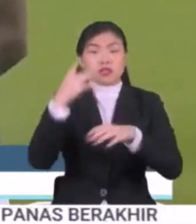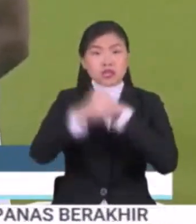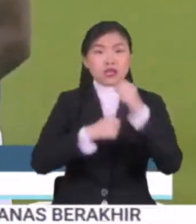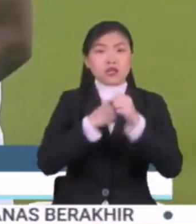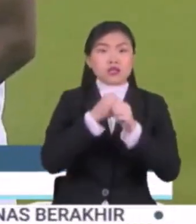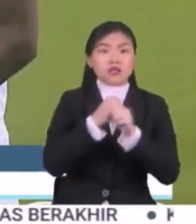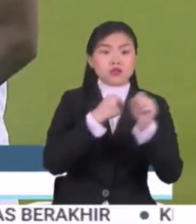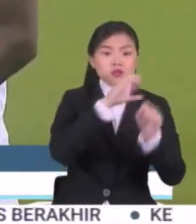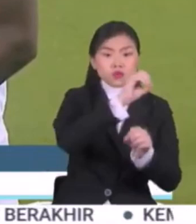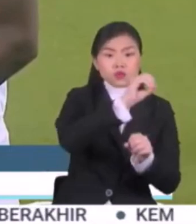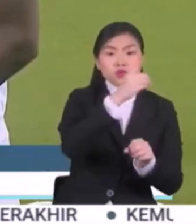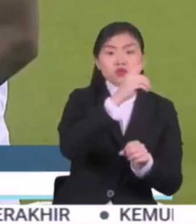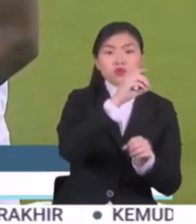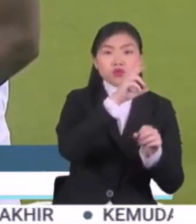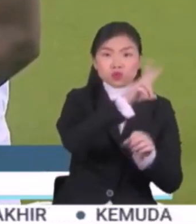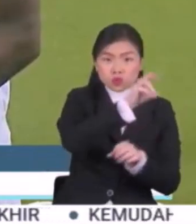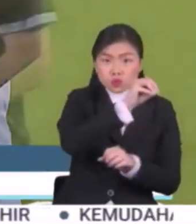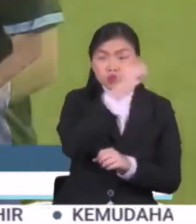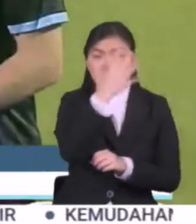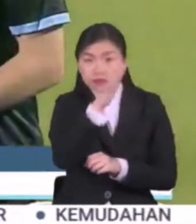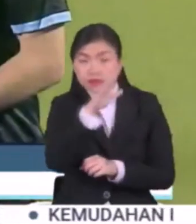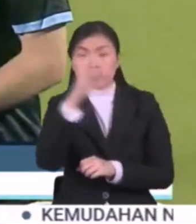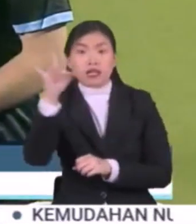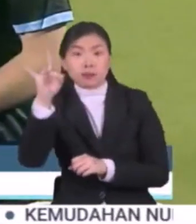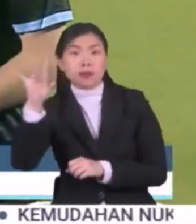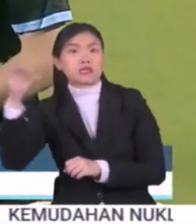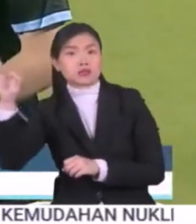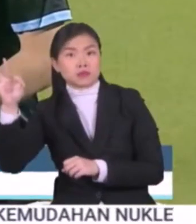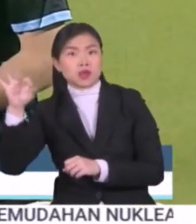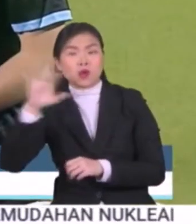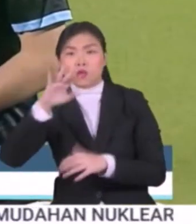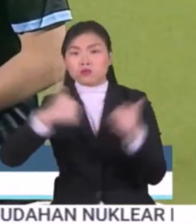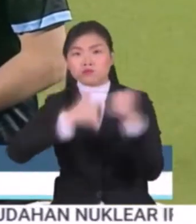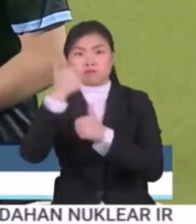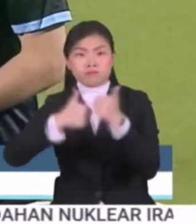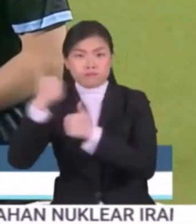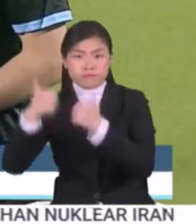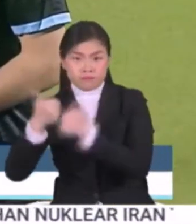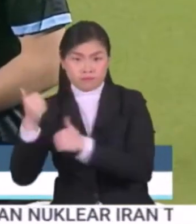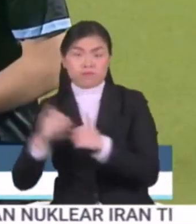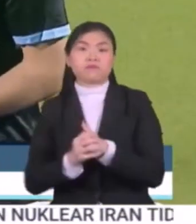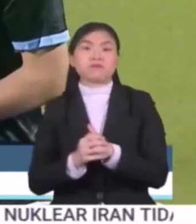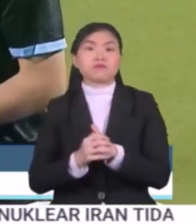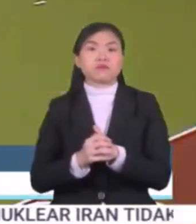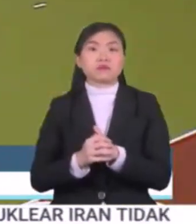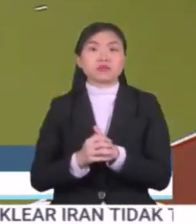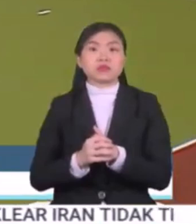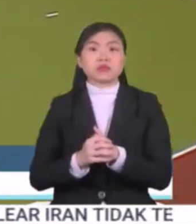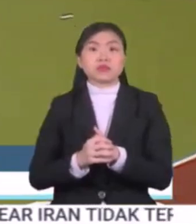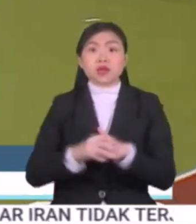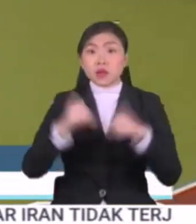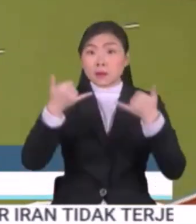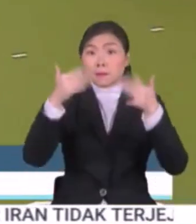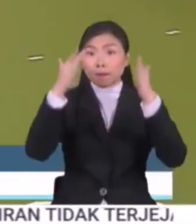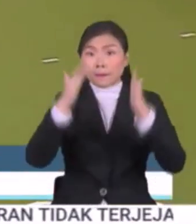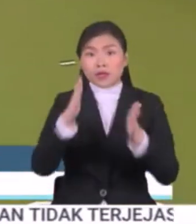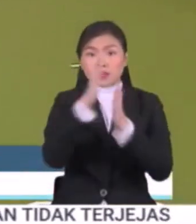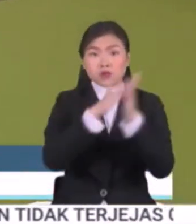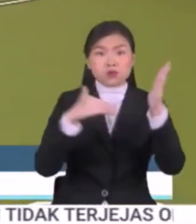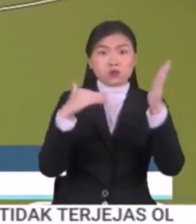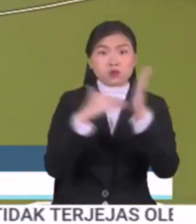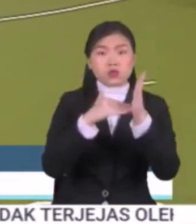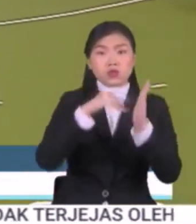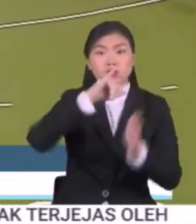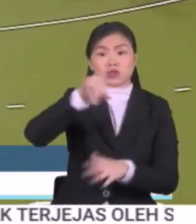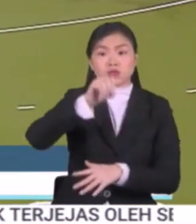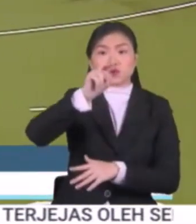dan 2019. Chihota dipilih sebagai pemain terbaik kejohanan, manakala pemain New Zealand, Jonty Amos, muncul penjaring